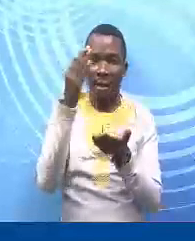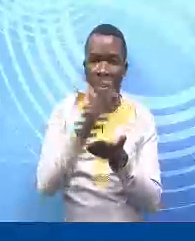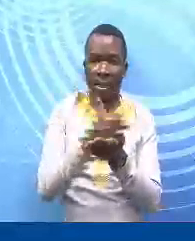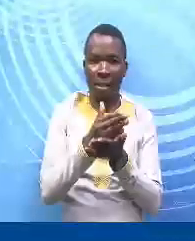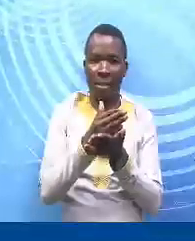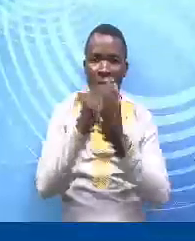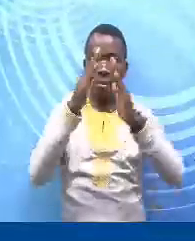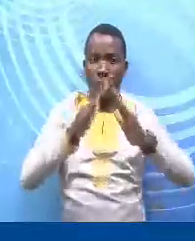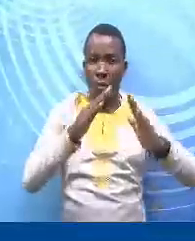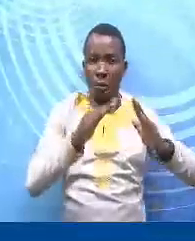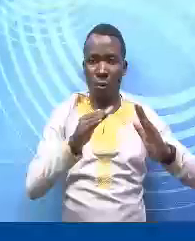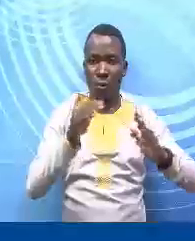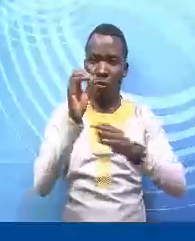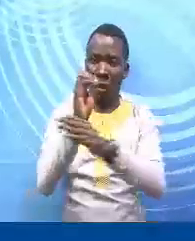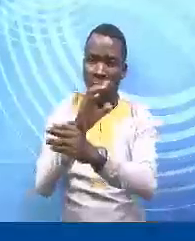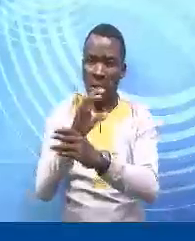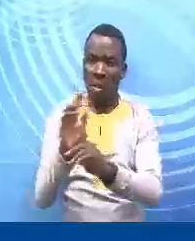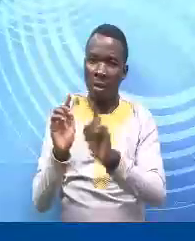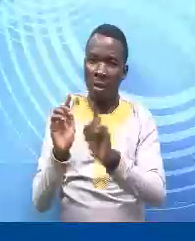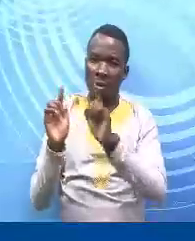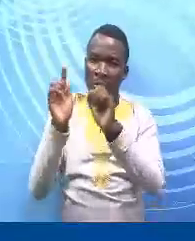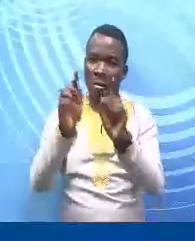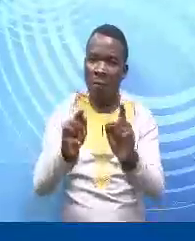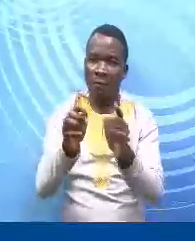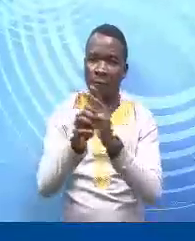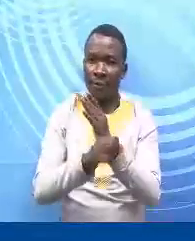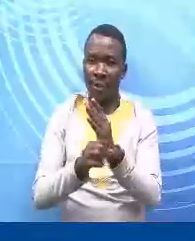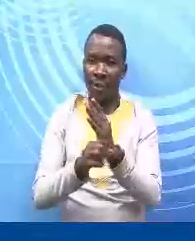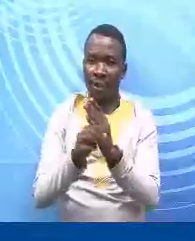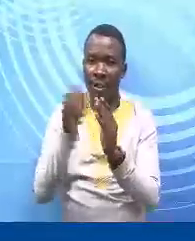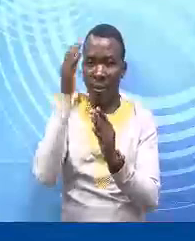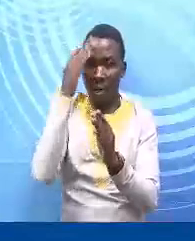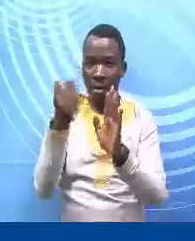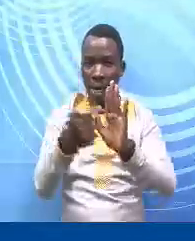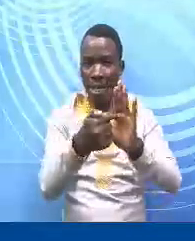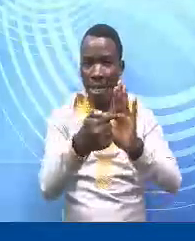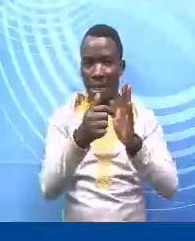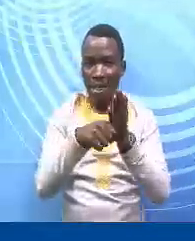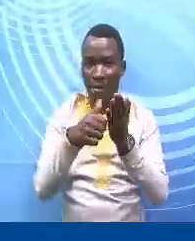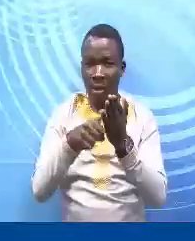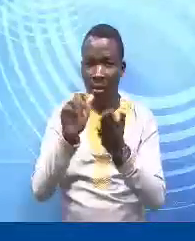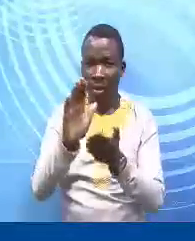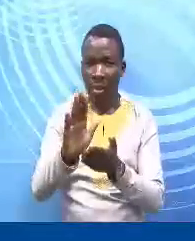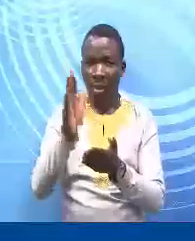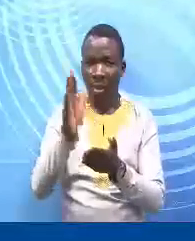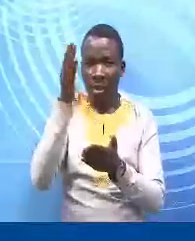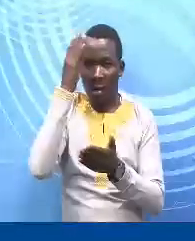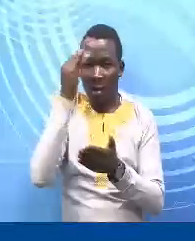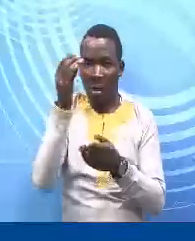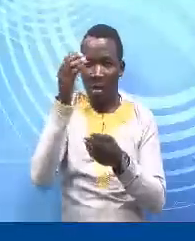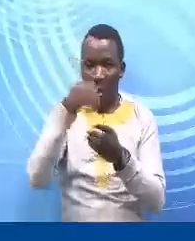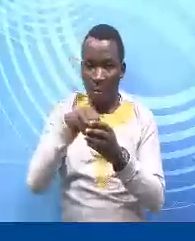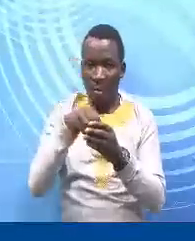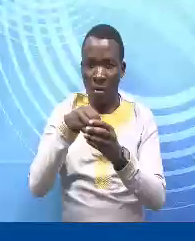mudugudu twamugira inama ko yajya ku murenge kugira ngo agaragaze ikibazo cye kuko haba hari